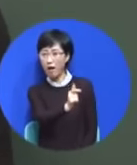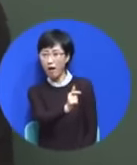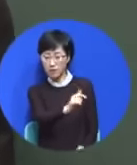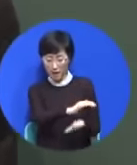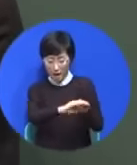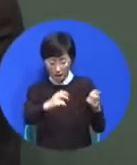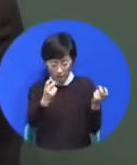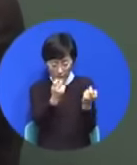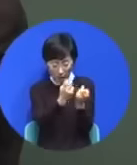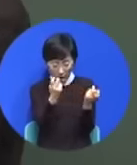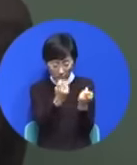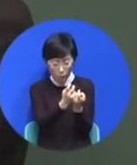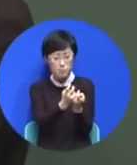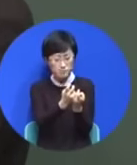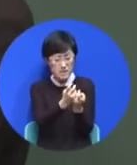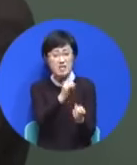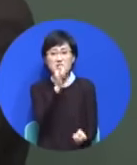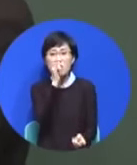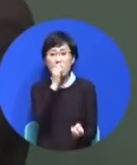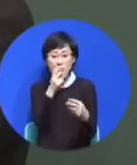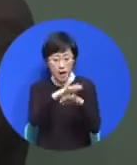되겠는데 어디다 냐는